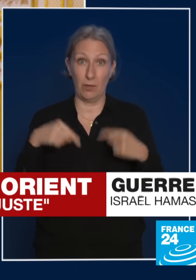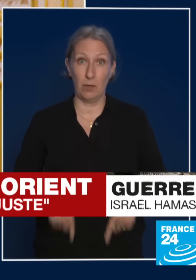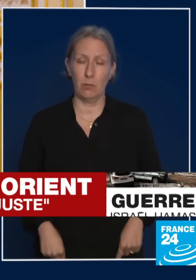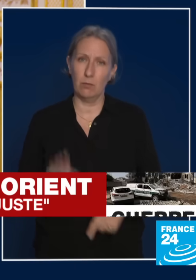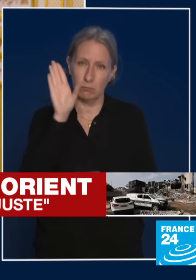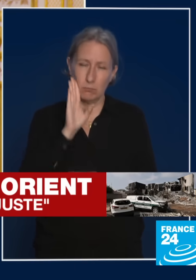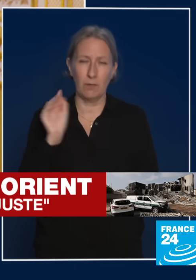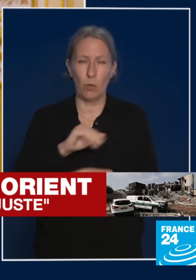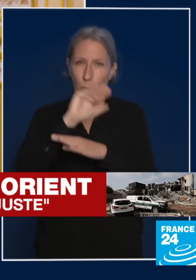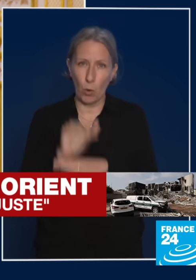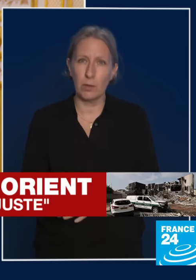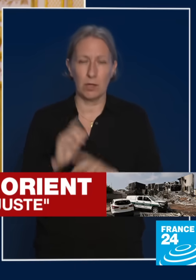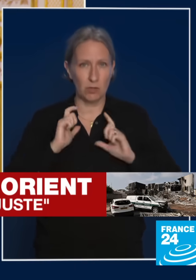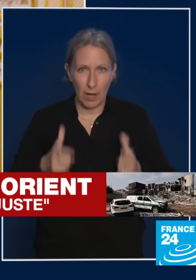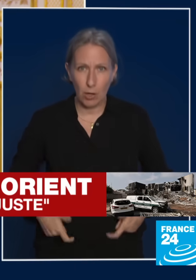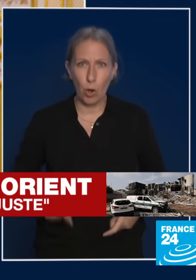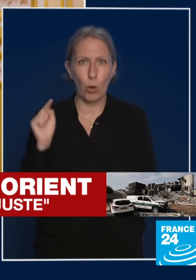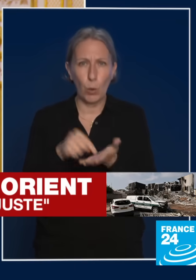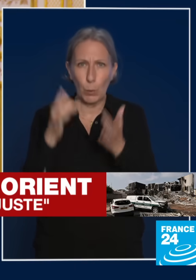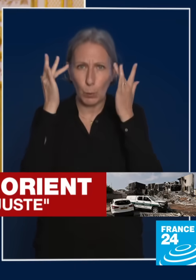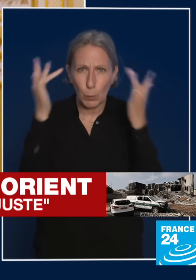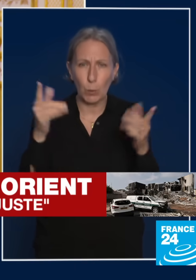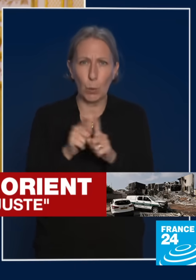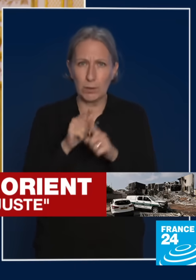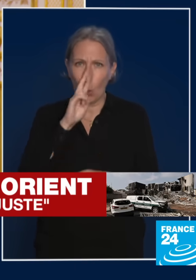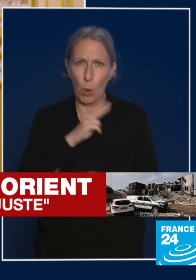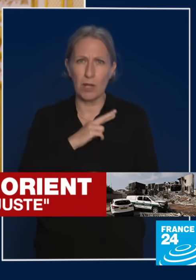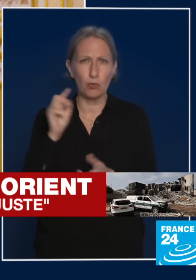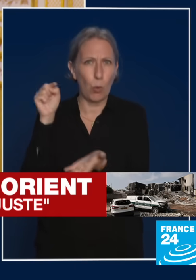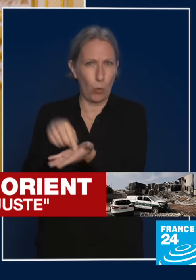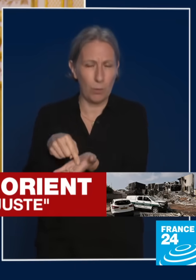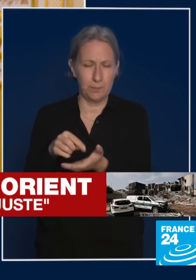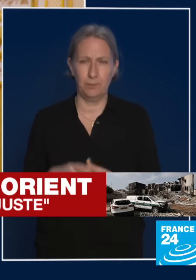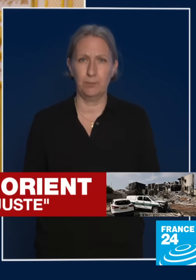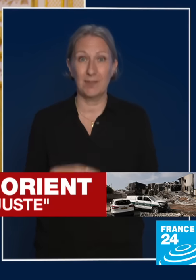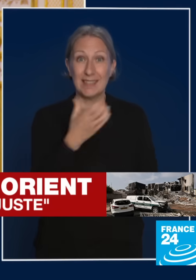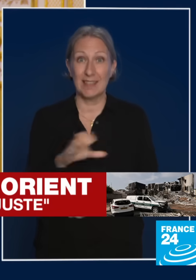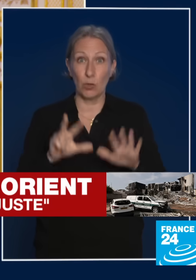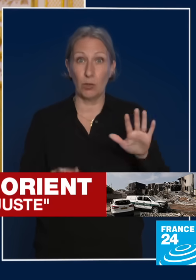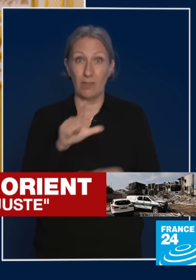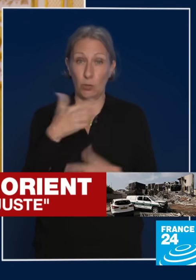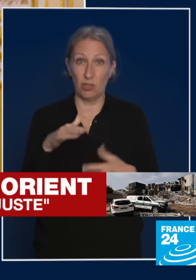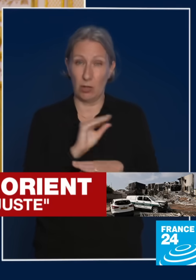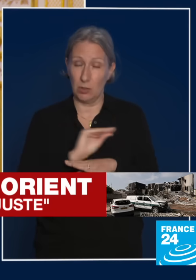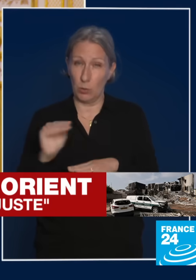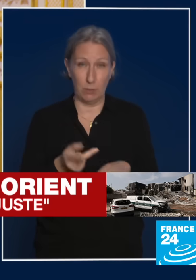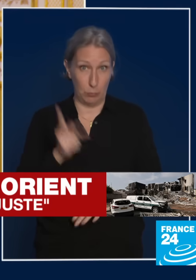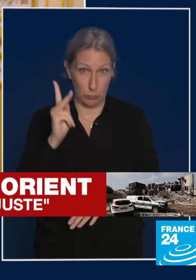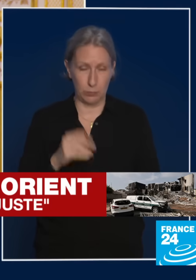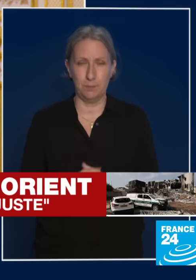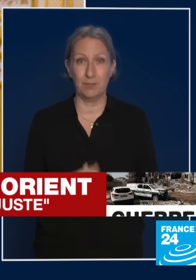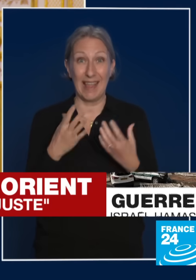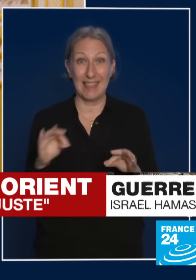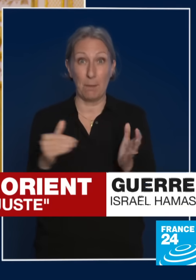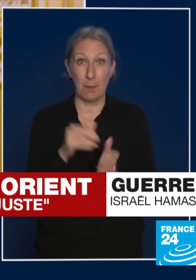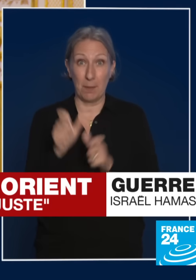protection des écoles des lieux de culte et de culture 582 d'entre eux ont vu leur sécurisation accru 10000 policiers et